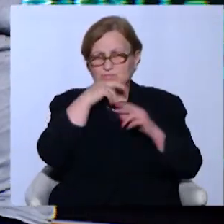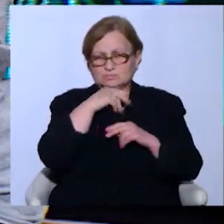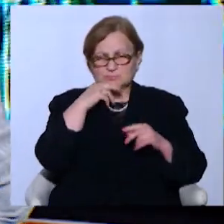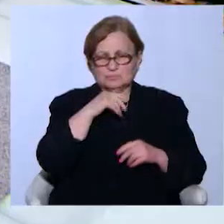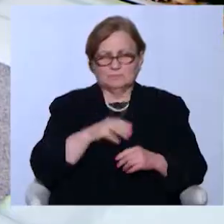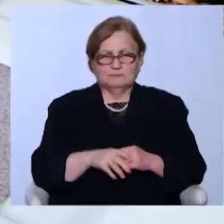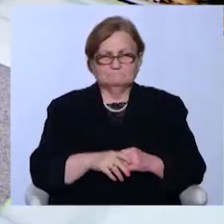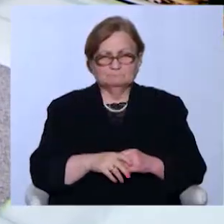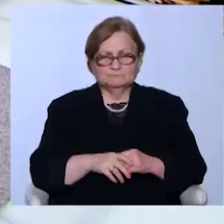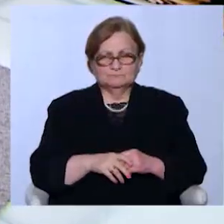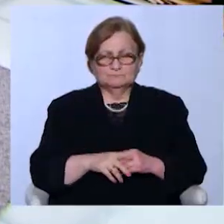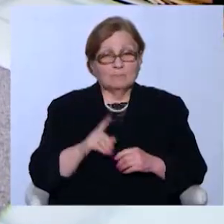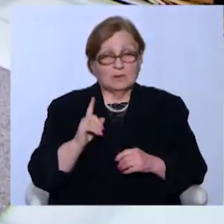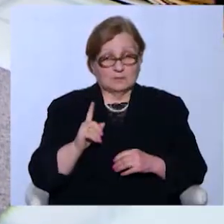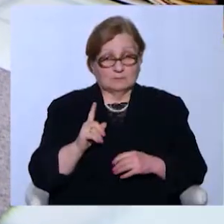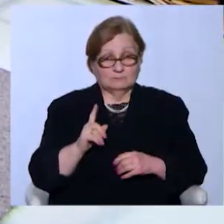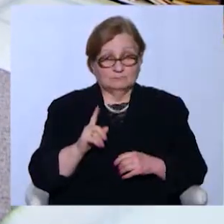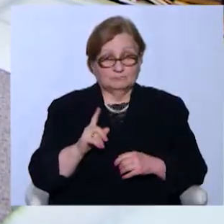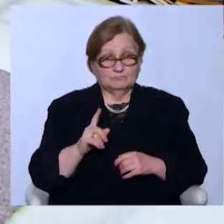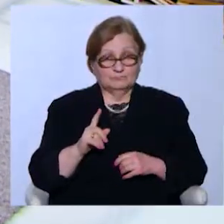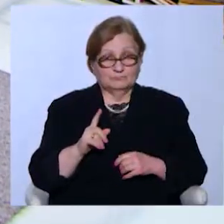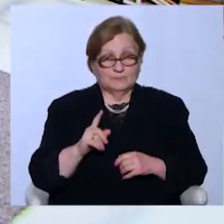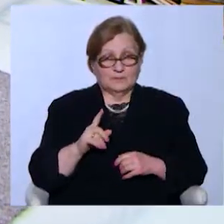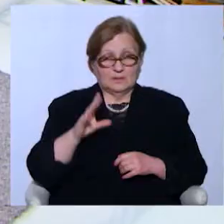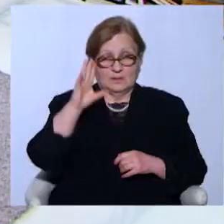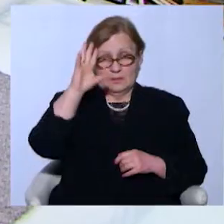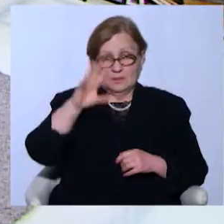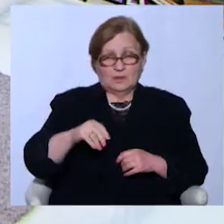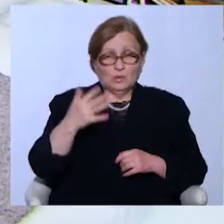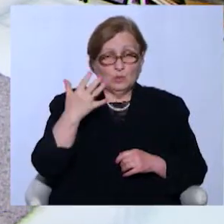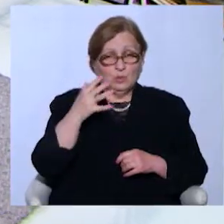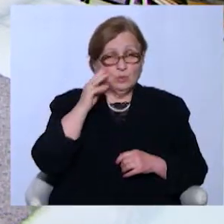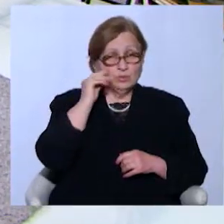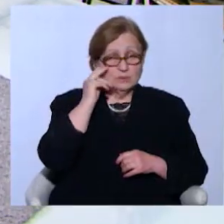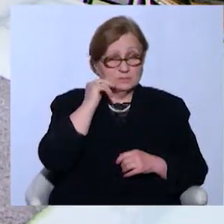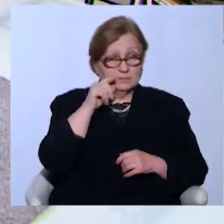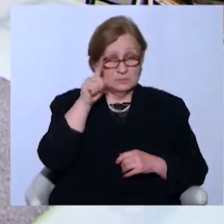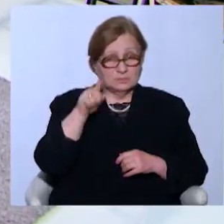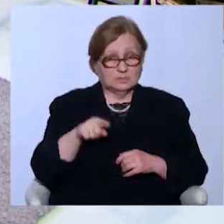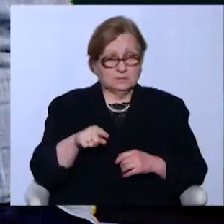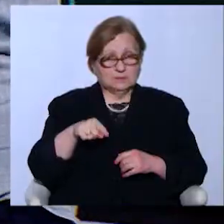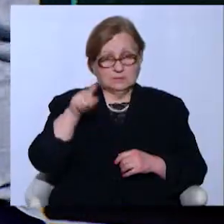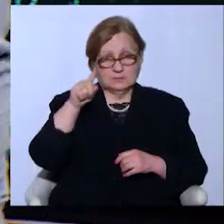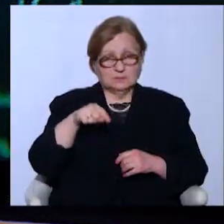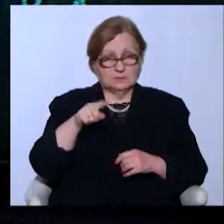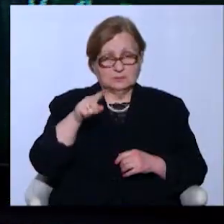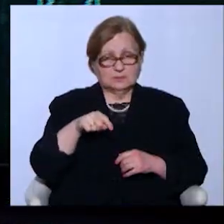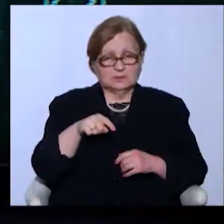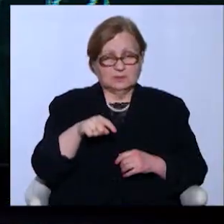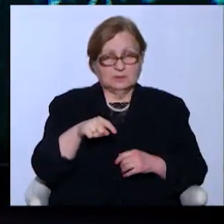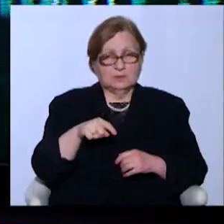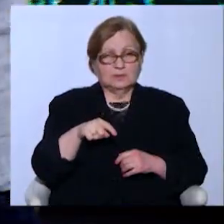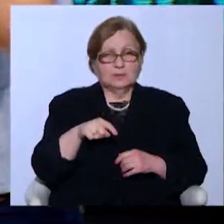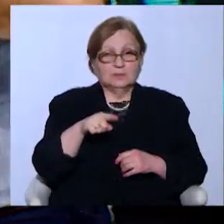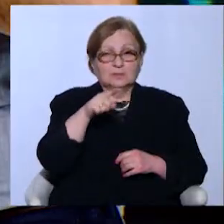ჭეშმარიტი. მაგრამ აი ეს ხუთი რიცხვი ისია შერჩეული, რომ ისინი ნამდვილად აი